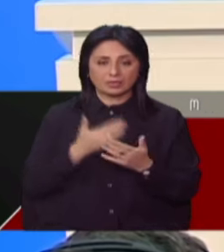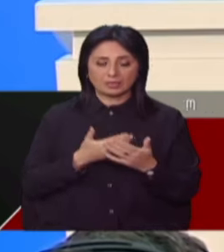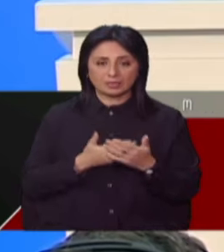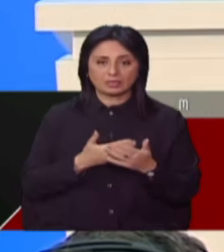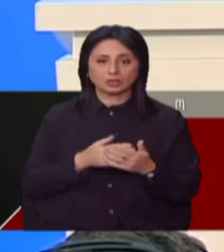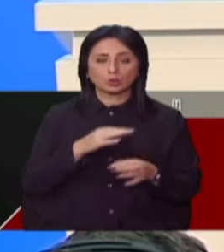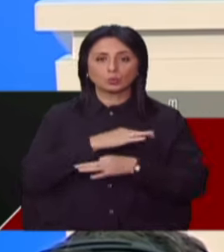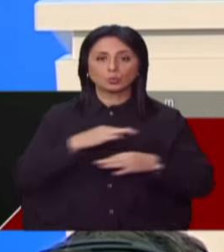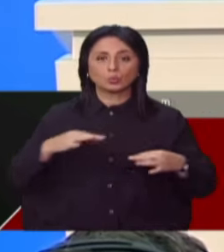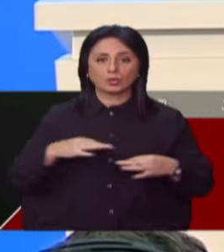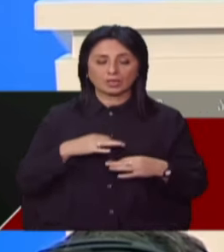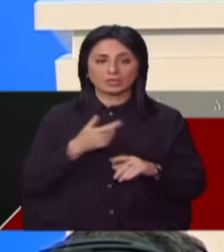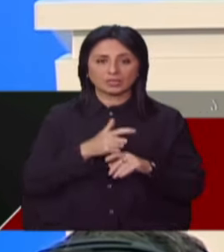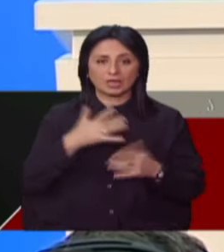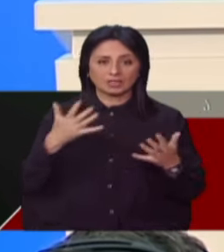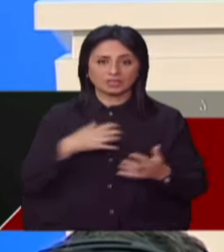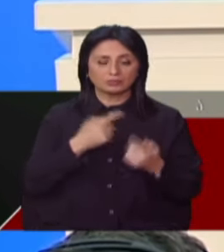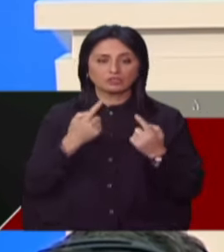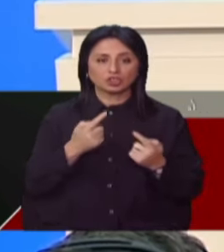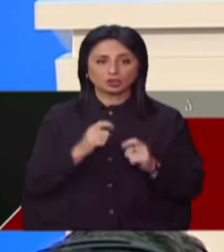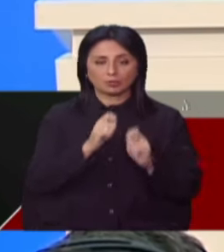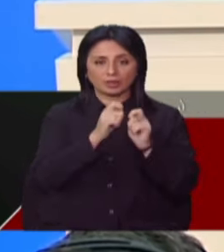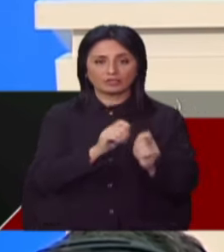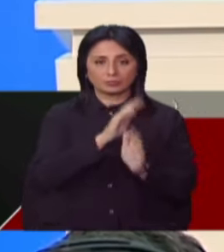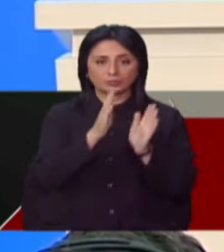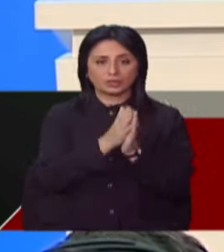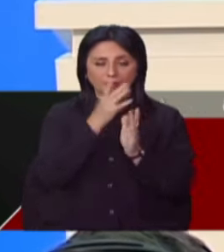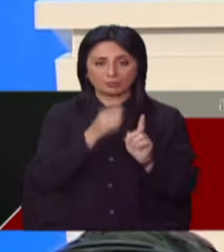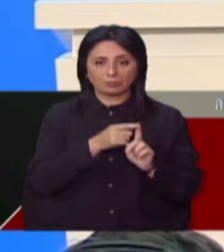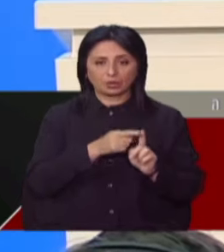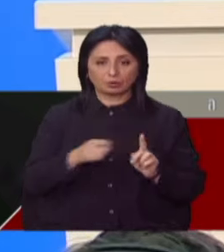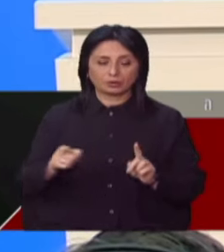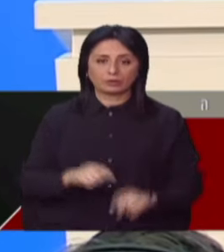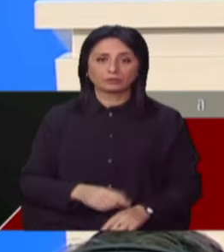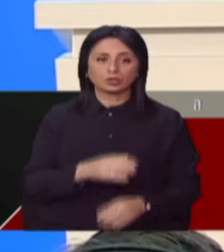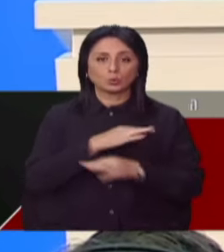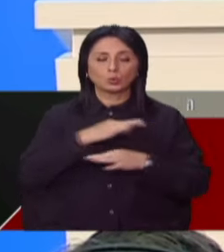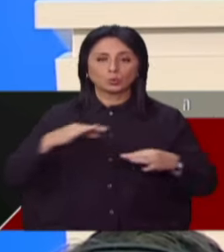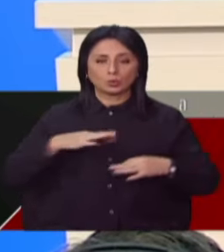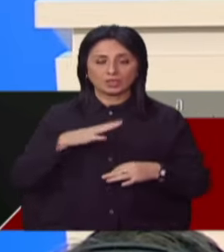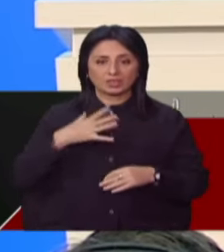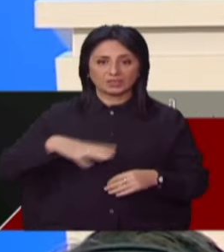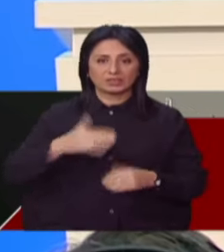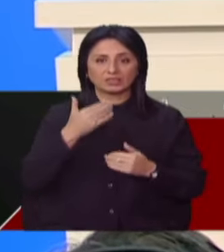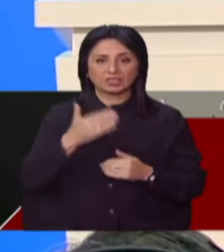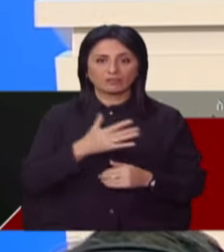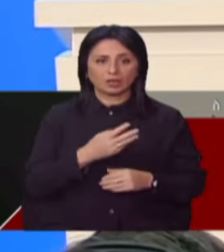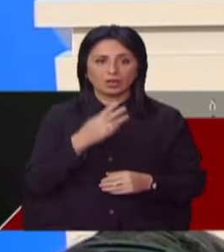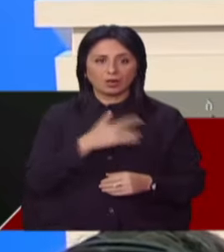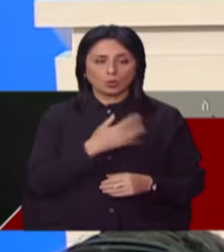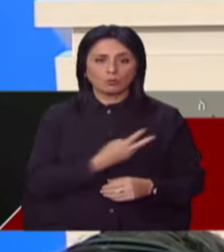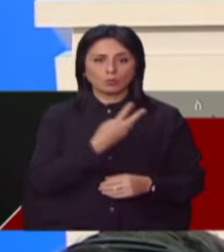თვალსაზრისით უნგრეთს ძალიან დიდი მნიშვნელობა ენიჭება. მთელი ამ პერიოდის განმავლობაში უნგრეთი იყო საქართველოს